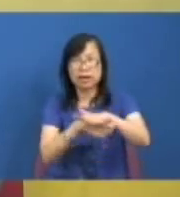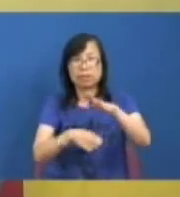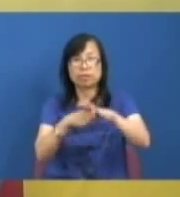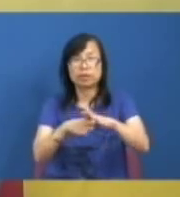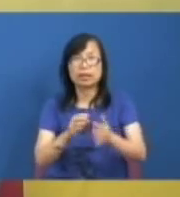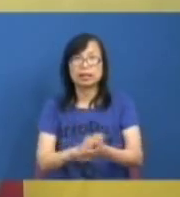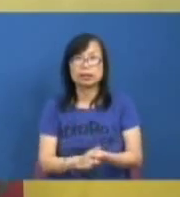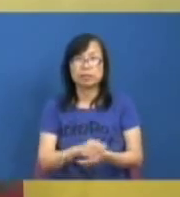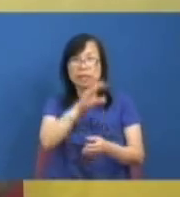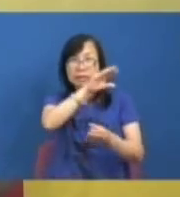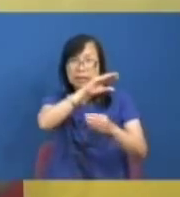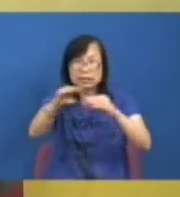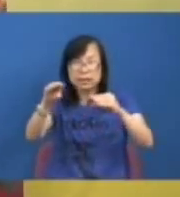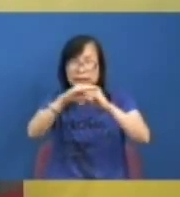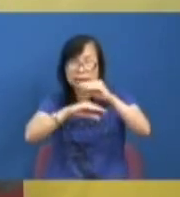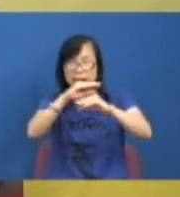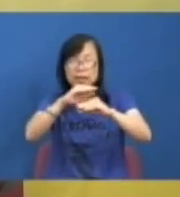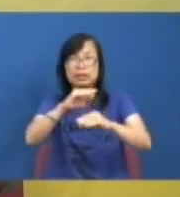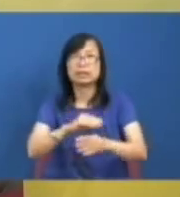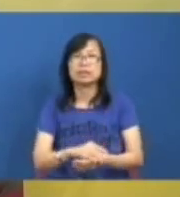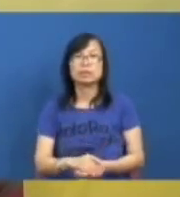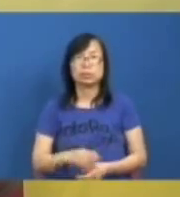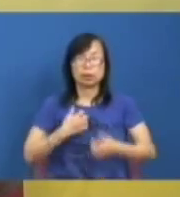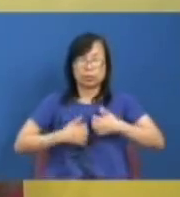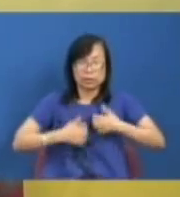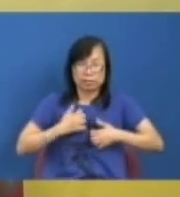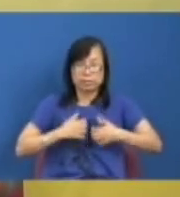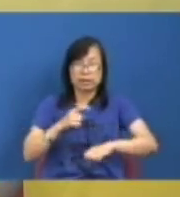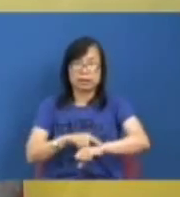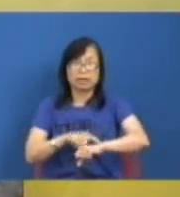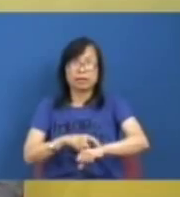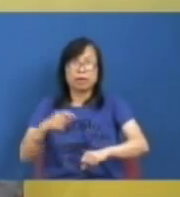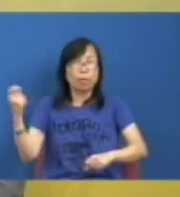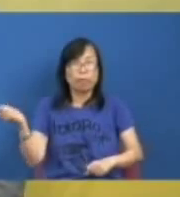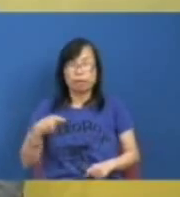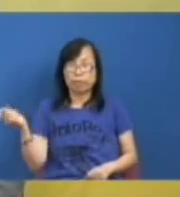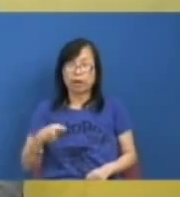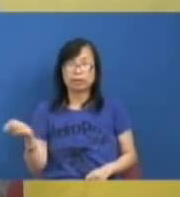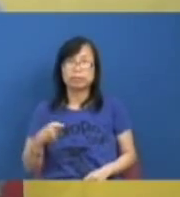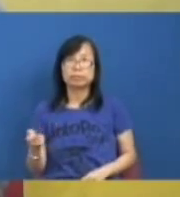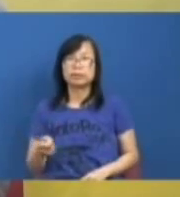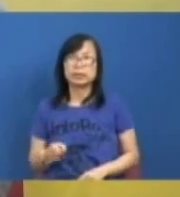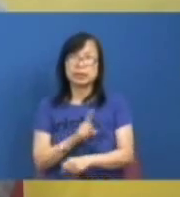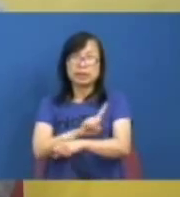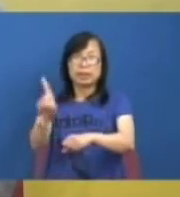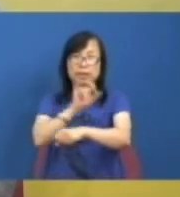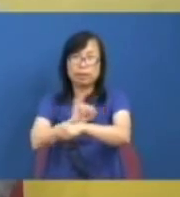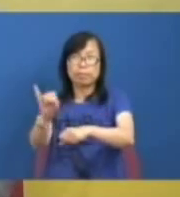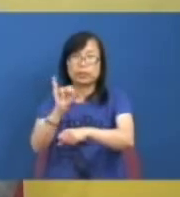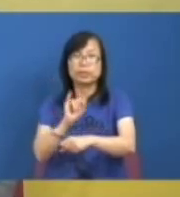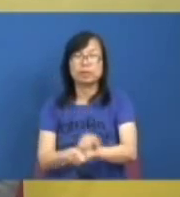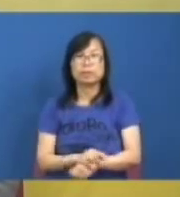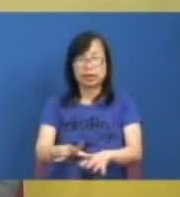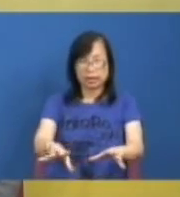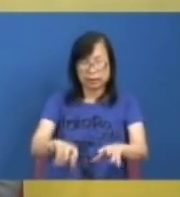同埋間隔。咁好讓咧，一喺緊急嘅情況底下咧，就係、是、盡快即係每一分每一秒咧，係盡快